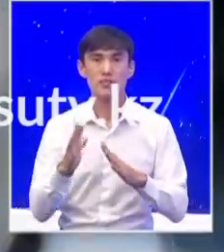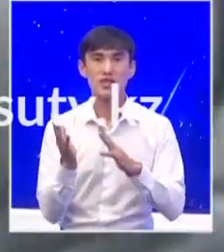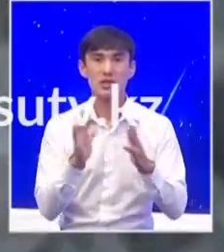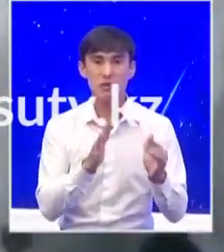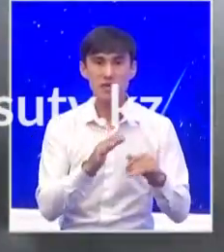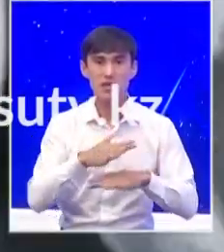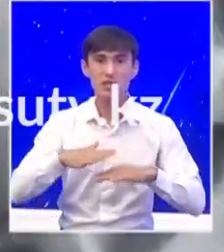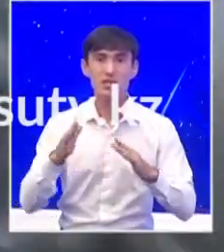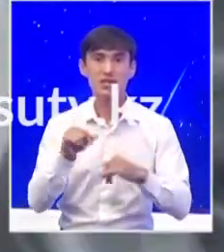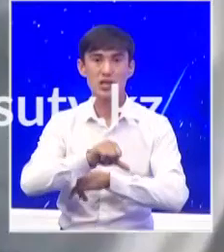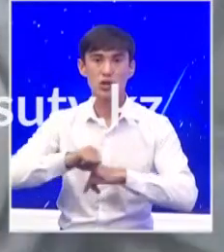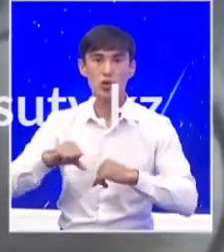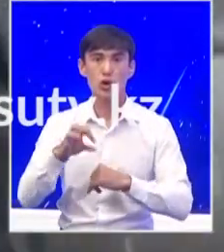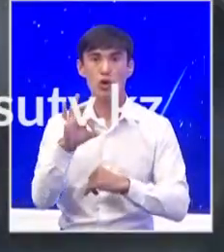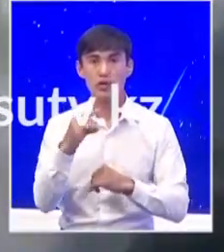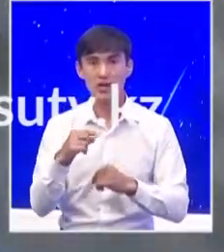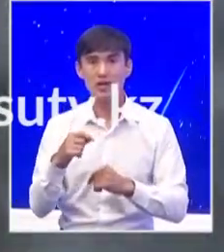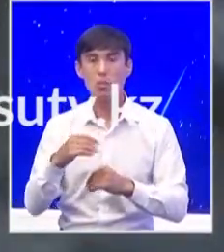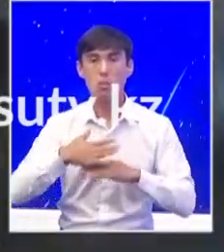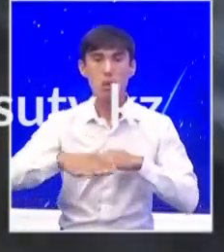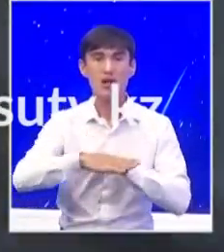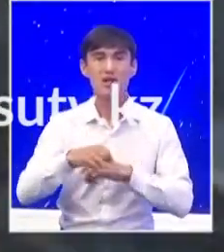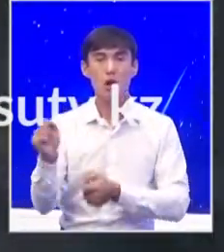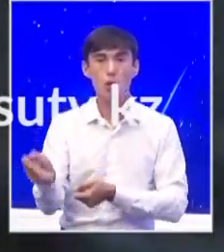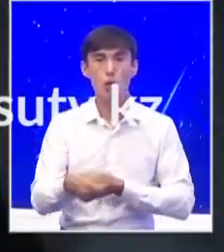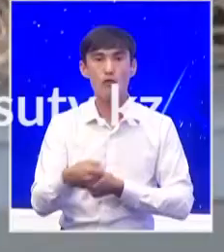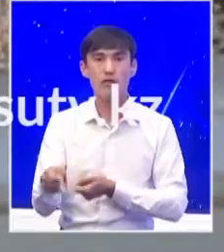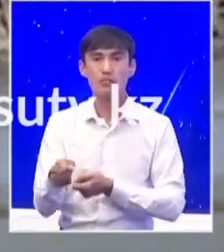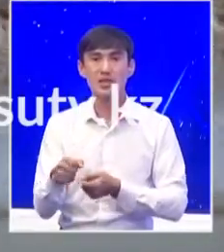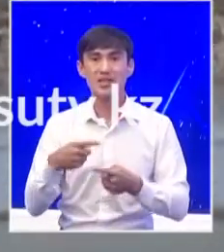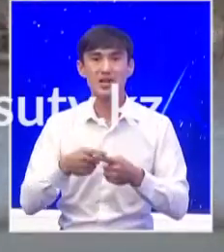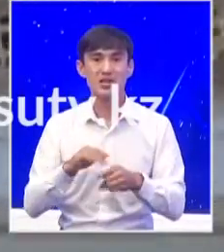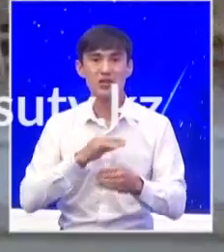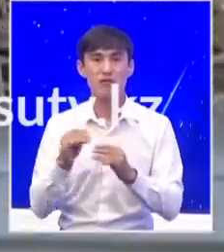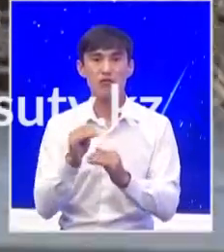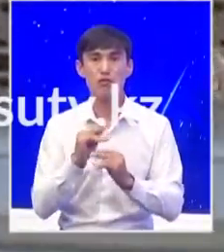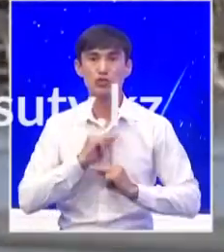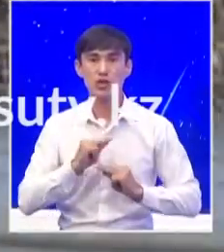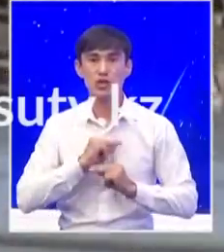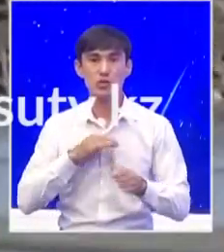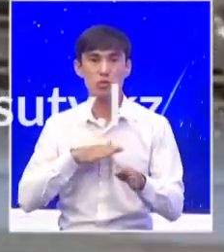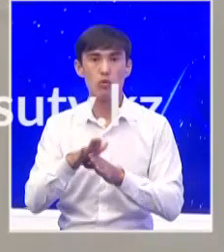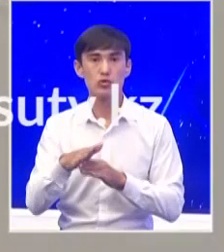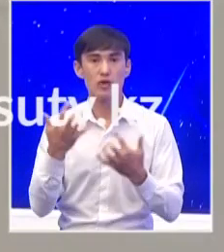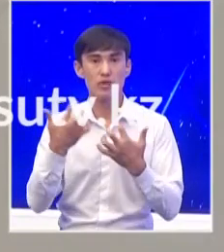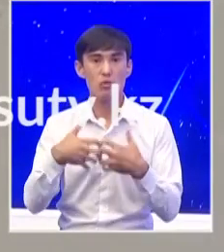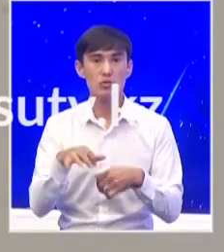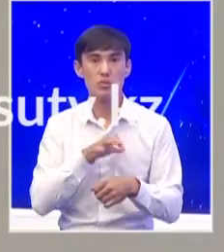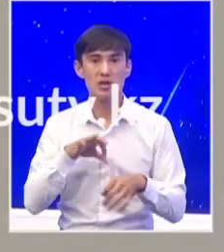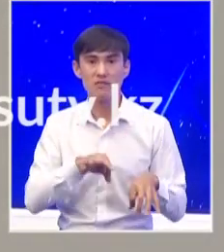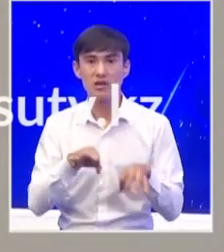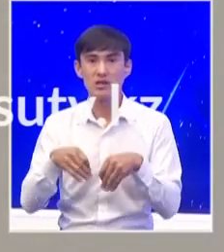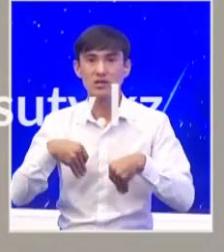заповедников, территории отелей и полей для гольфа. Техника функционирует полностью автономно, передвигается самостоятельно, а